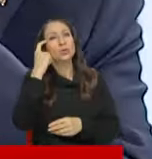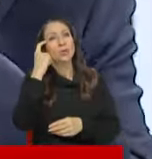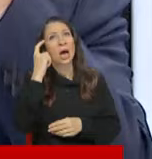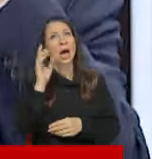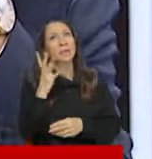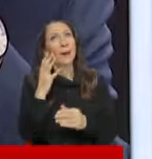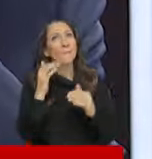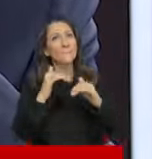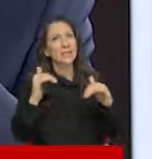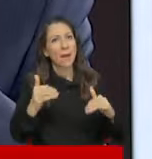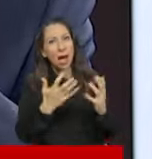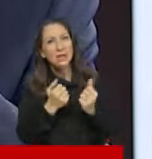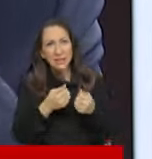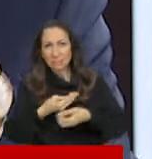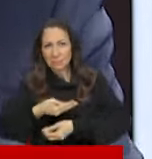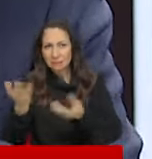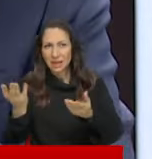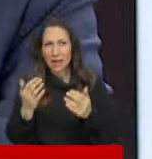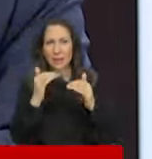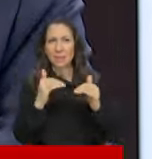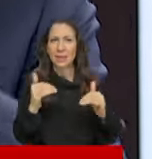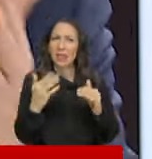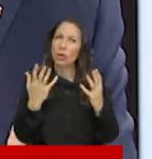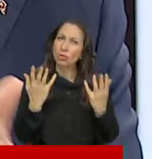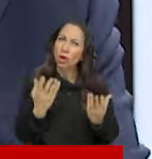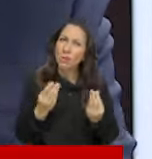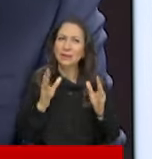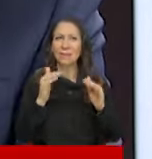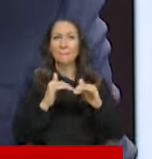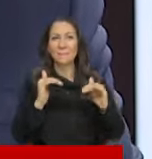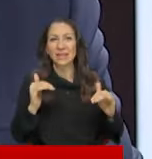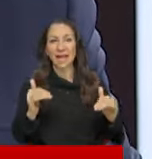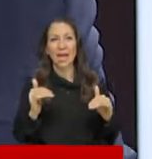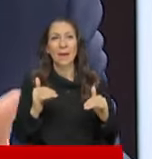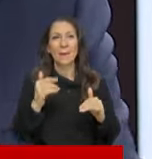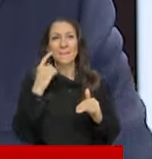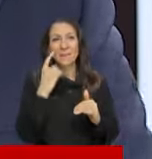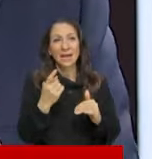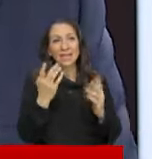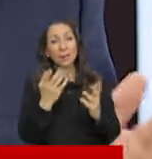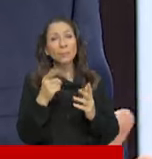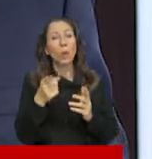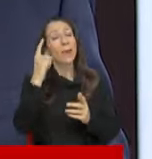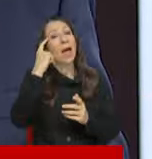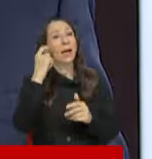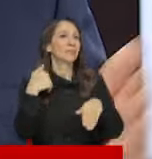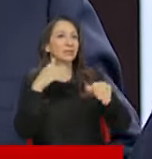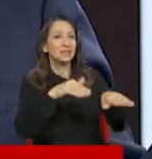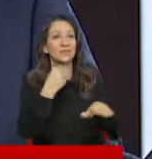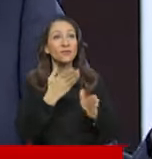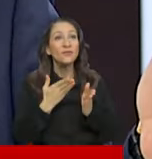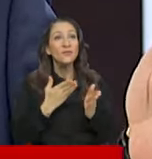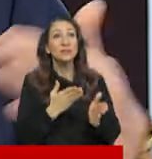acaba pide mi alsak diye düşündük ya Pide ne olur ne olmaz hani Çünkü Pide bakarsın edersin Ha biz böyle bir katkı sağlayalım